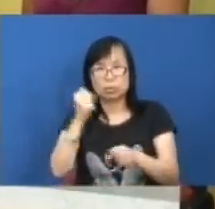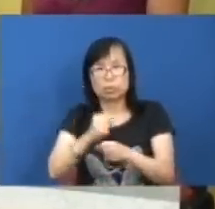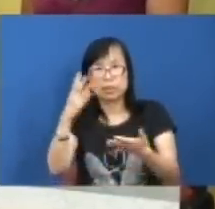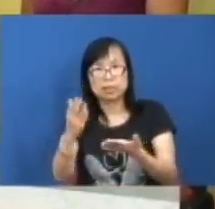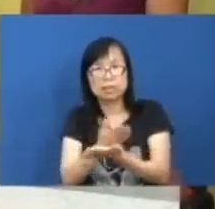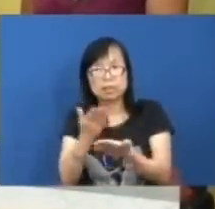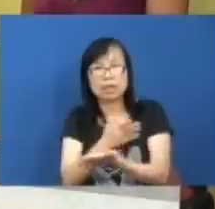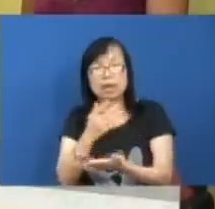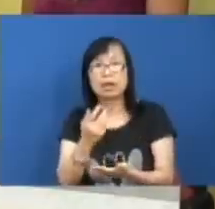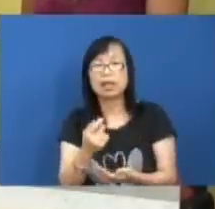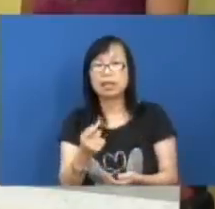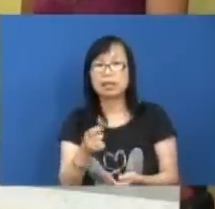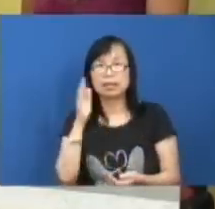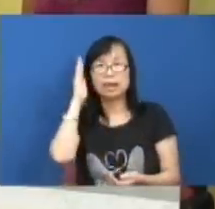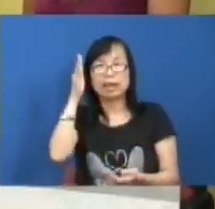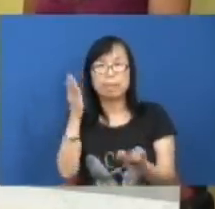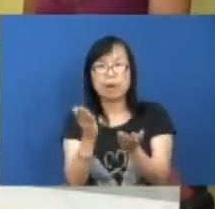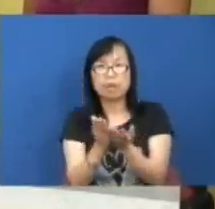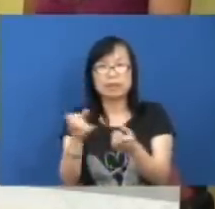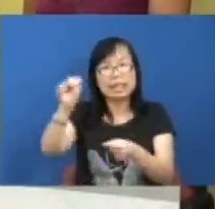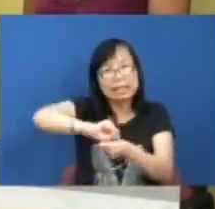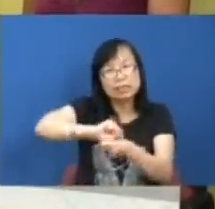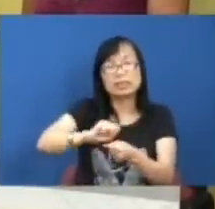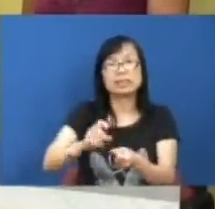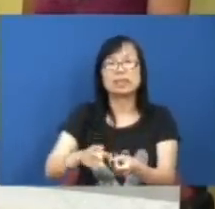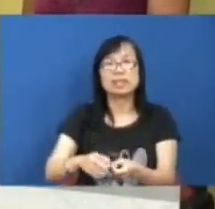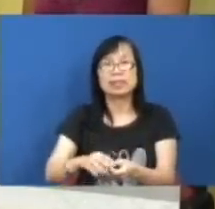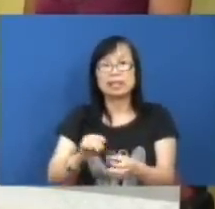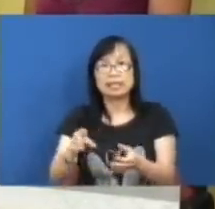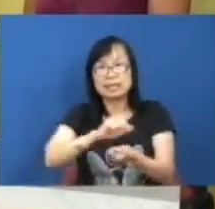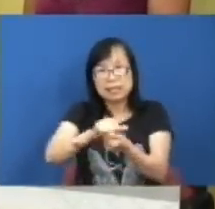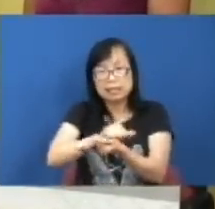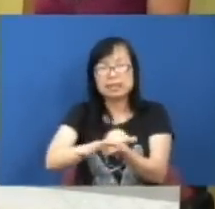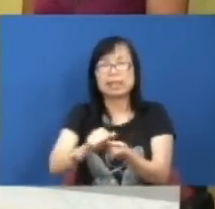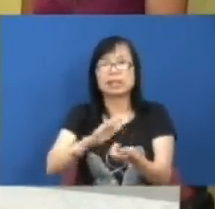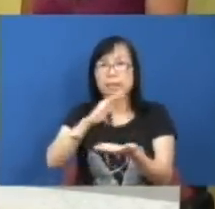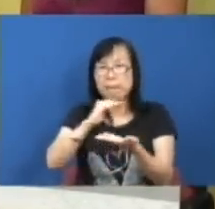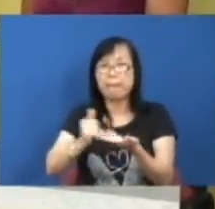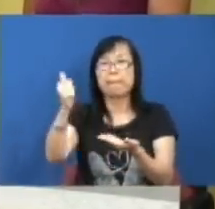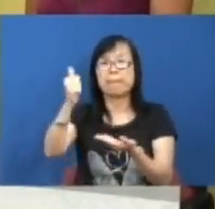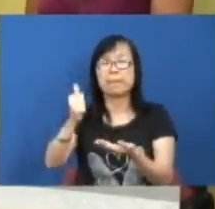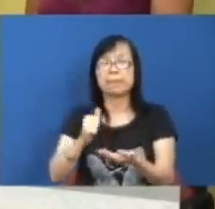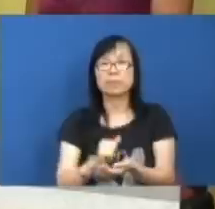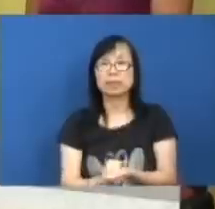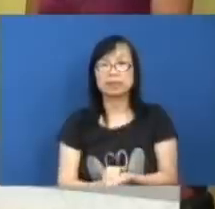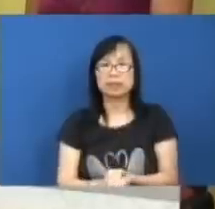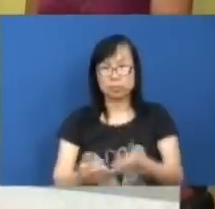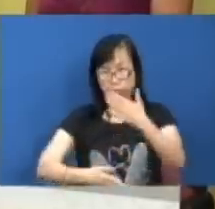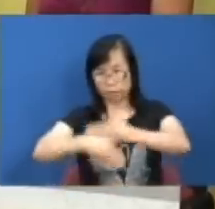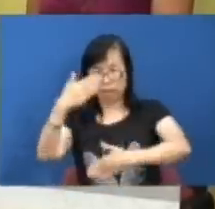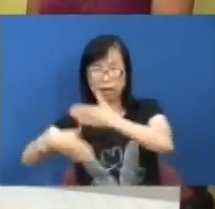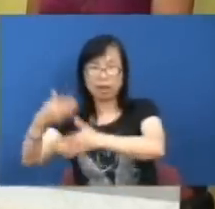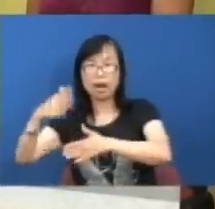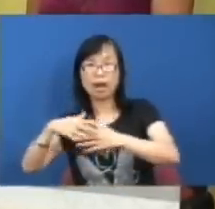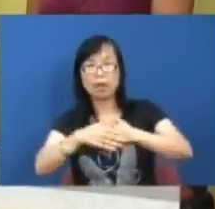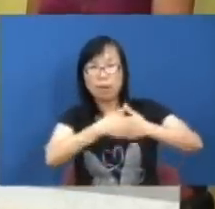確保真係有一個稀釋分量咗之後，達至到清洗到嘅效果。咁啊再加埋，其實如果大廈整體個外